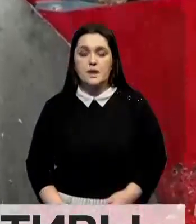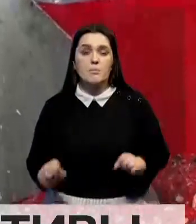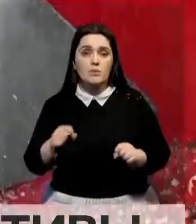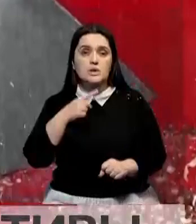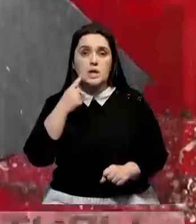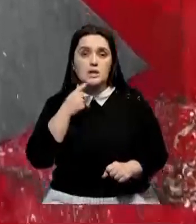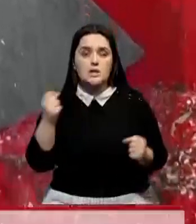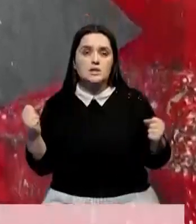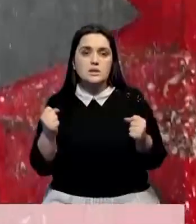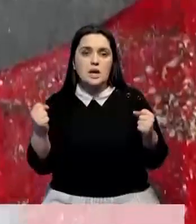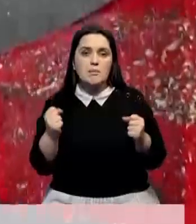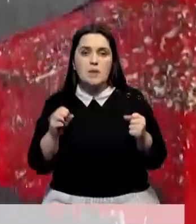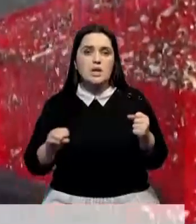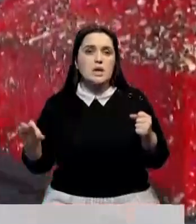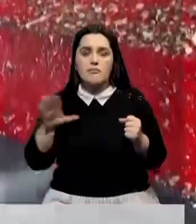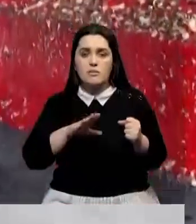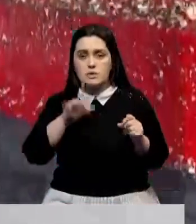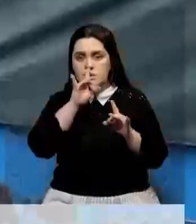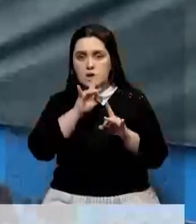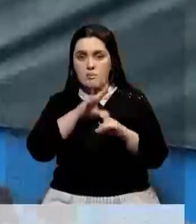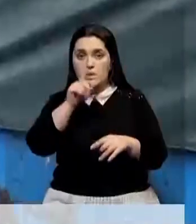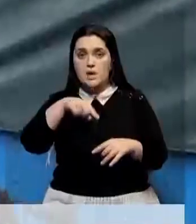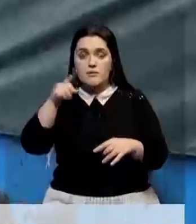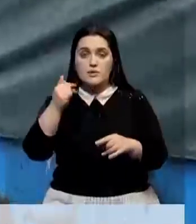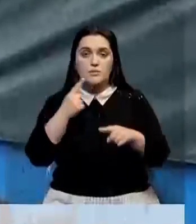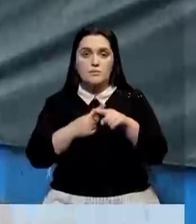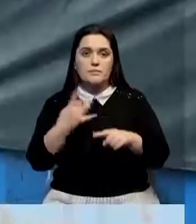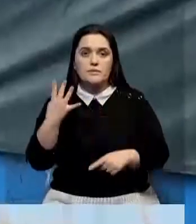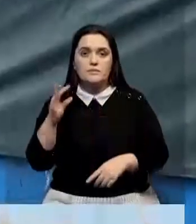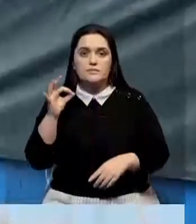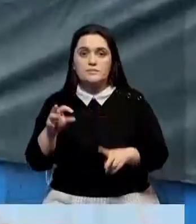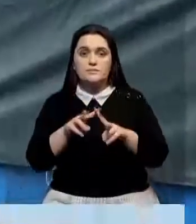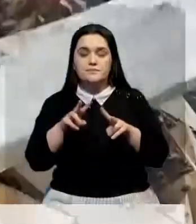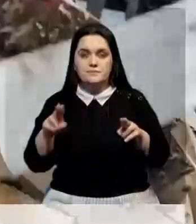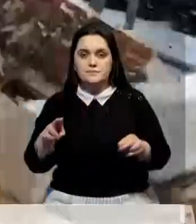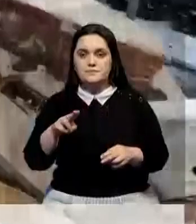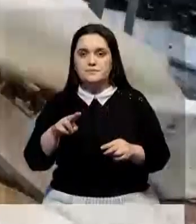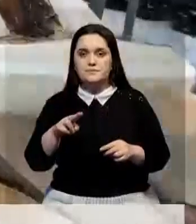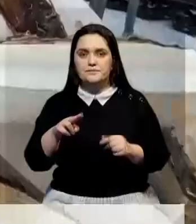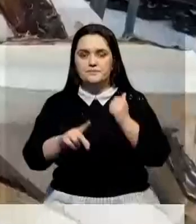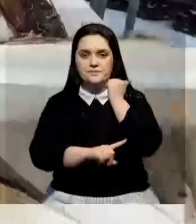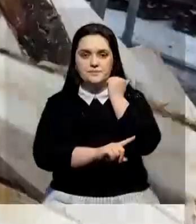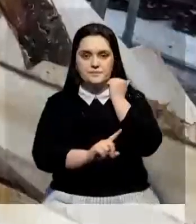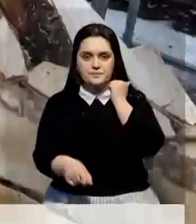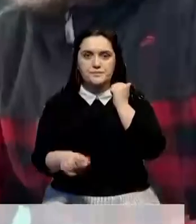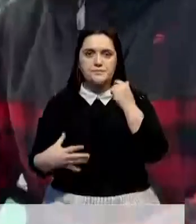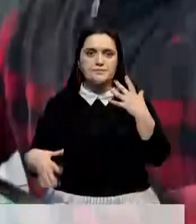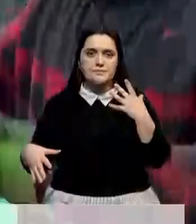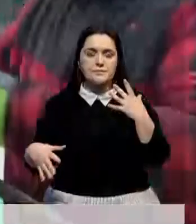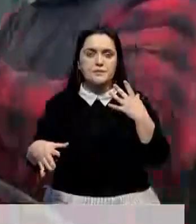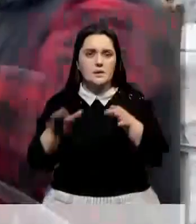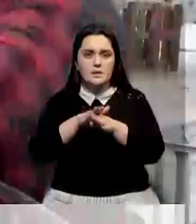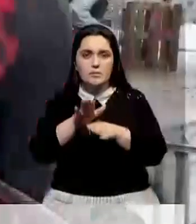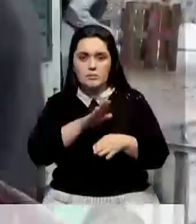Можно сказать, суровая зима Европе не грозит. Даже в Норвегии сейчас плюс 4. Примерно столько же сегодня в Финляндии. Так, конечно, не во